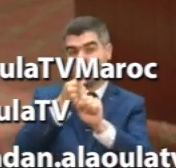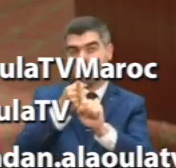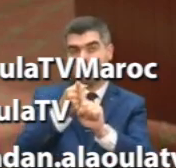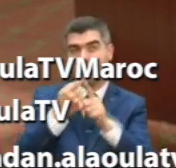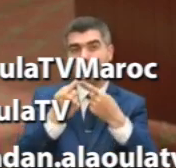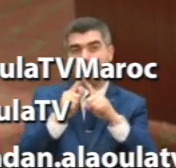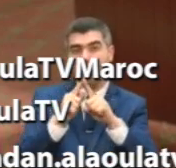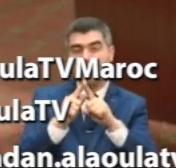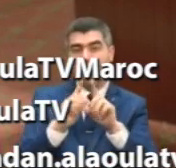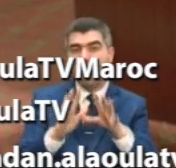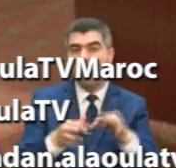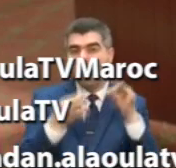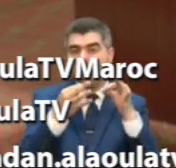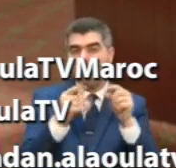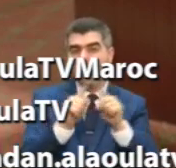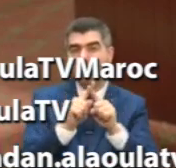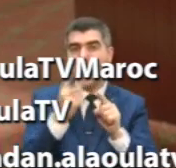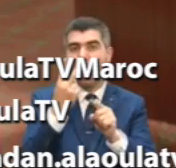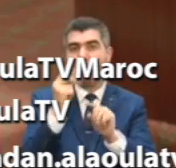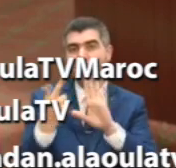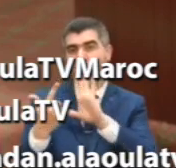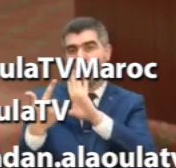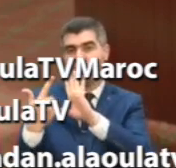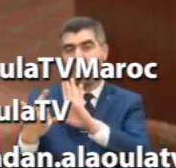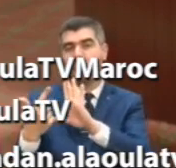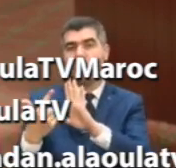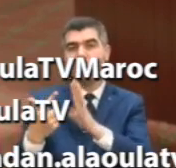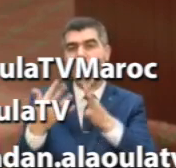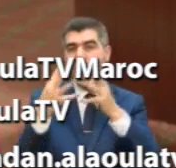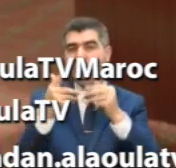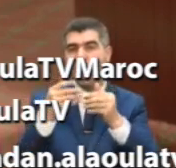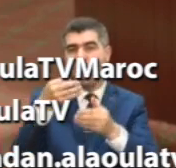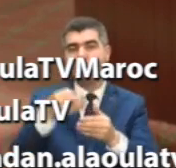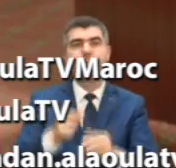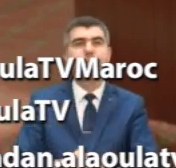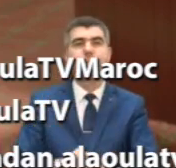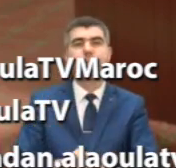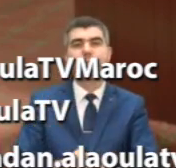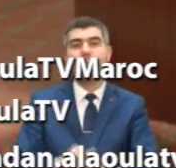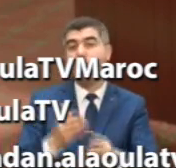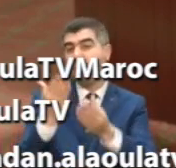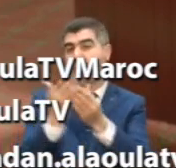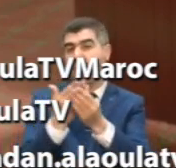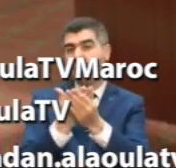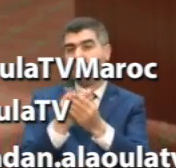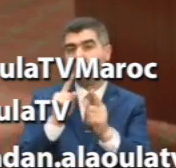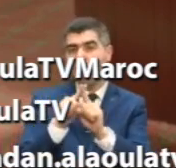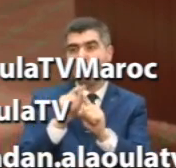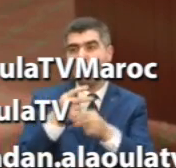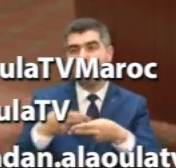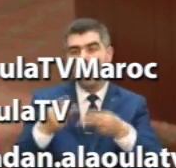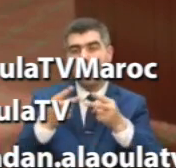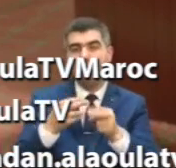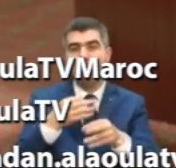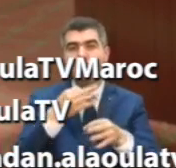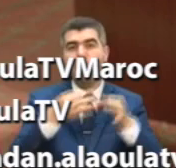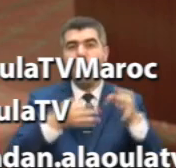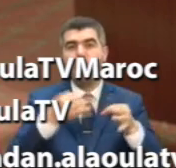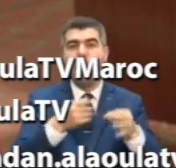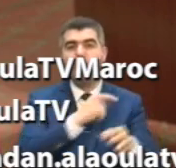من الوصول سنة 2017 إلى الأرقام التالية. بلغ عدد الملفات المنفذة بالمحاكم الابتدائية